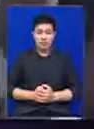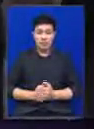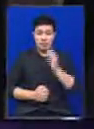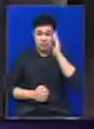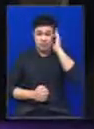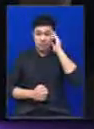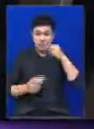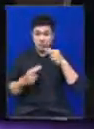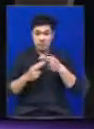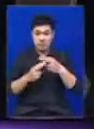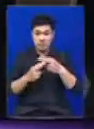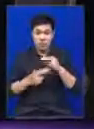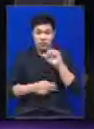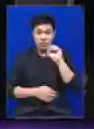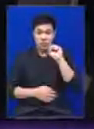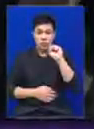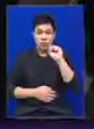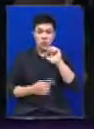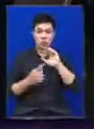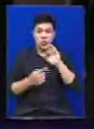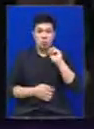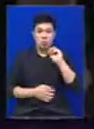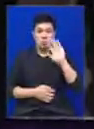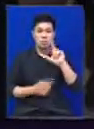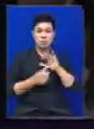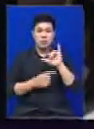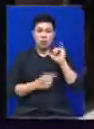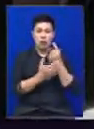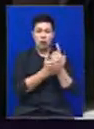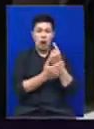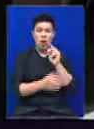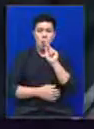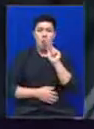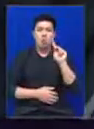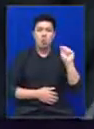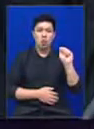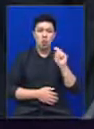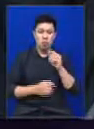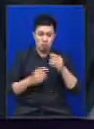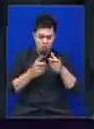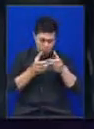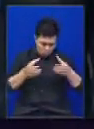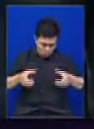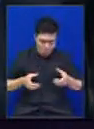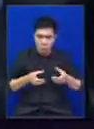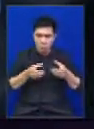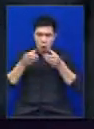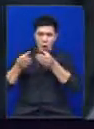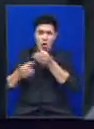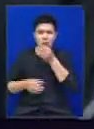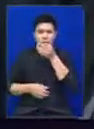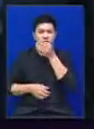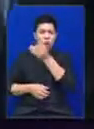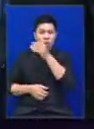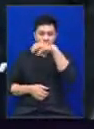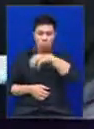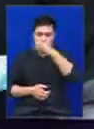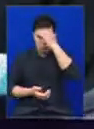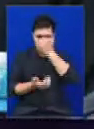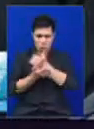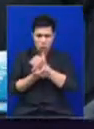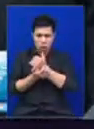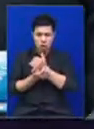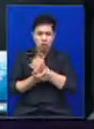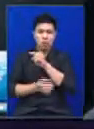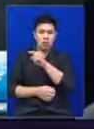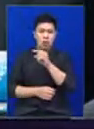นายสมชายศรีสุทธิยากรเป็นตัวแทนคณะกรรมการการเลือกตั้งได้นำหลักฐานเข้าแจ้งความต่อตำรวจนครบาลทุ่ง2ห้องให้ดำเนินคดีกับกลุ่มองค์กรกองทุน